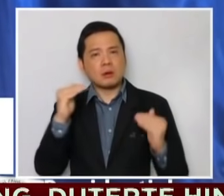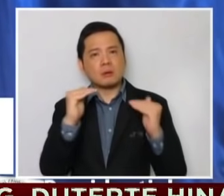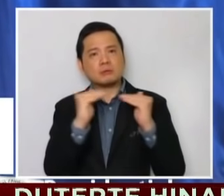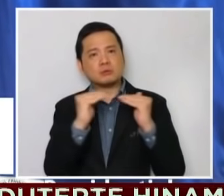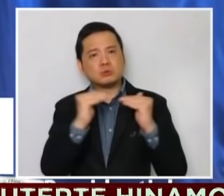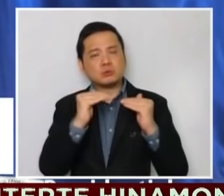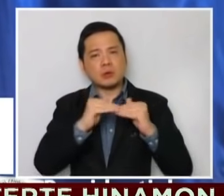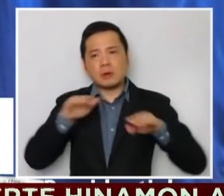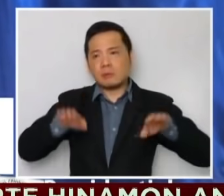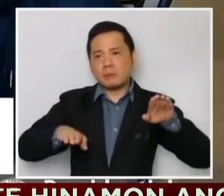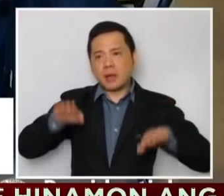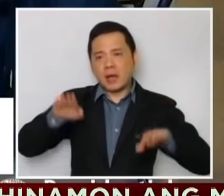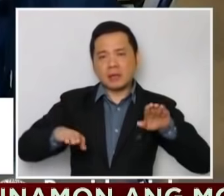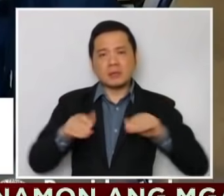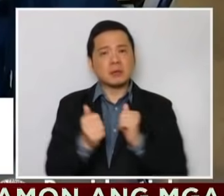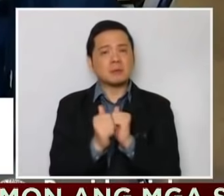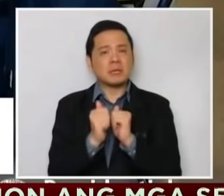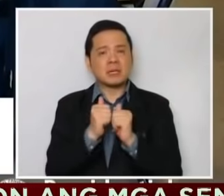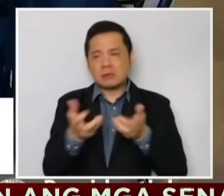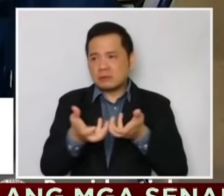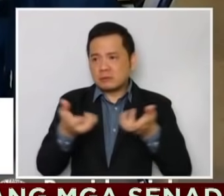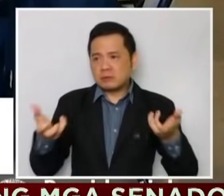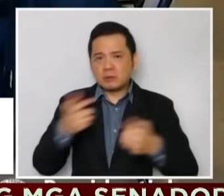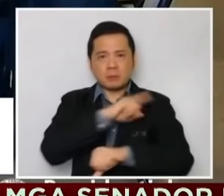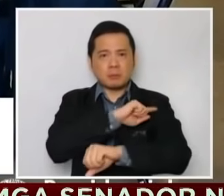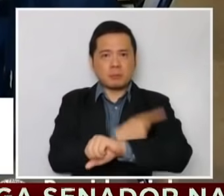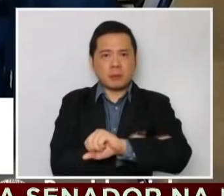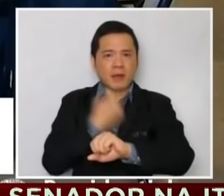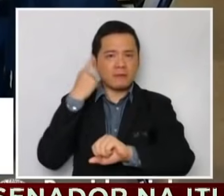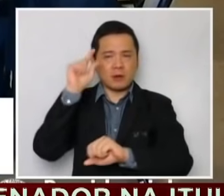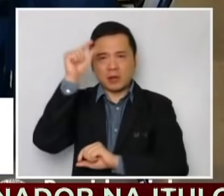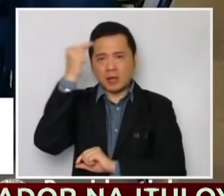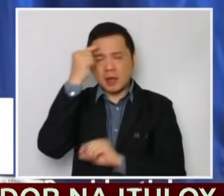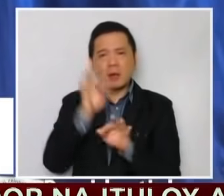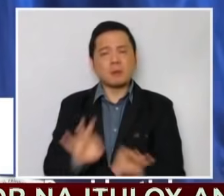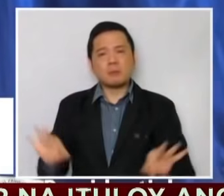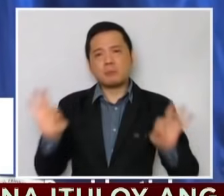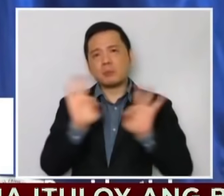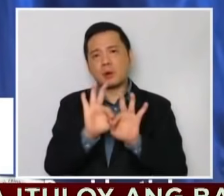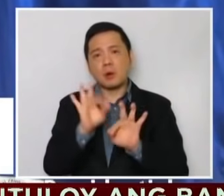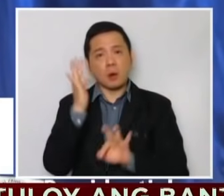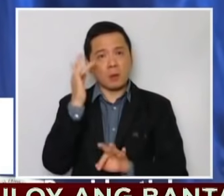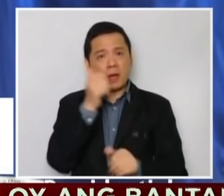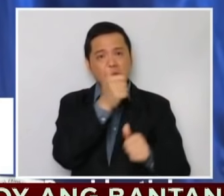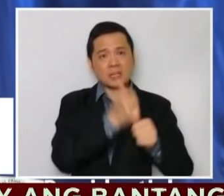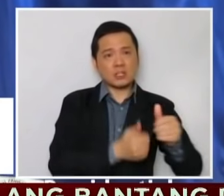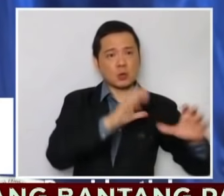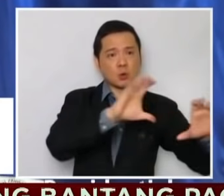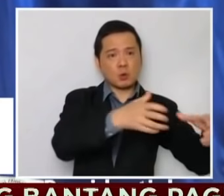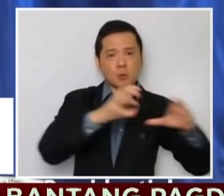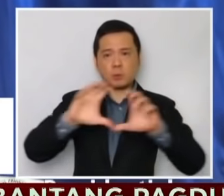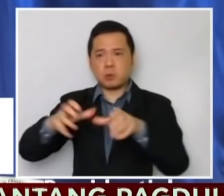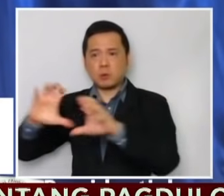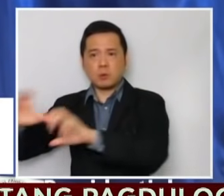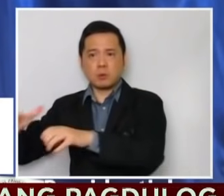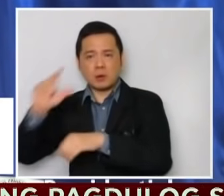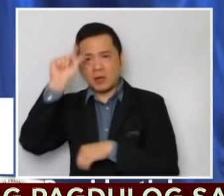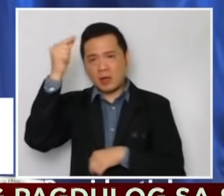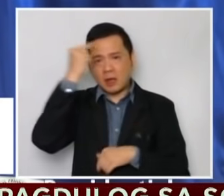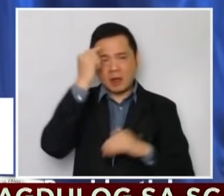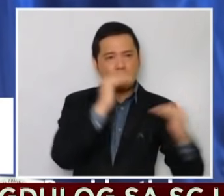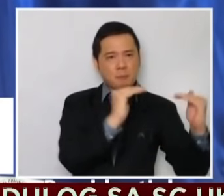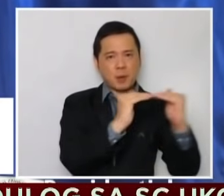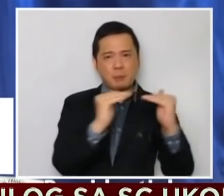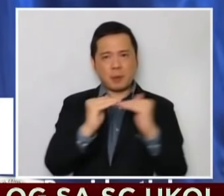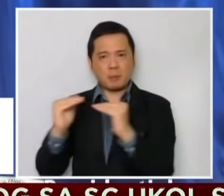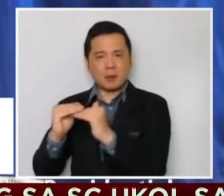separation of powers sa gobyerno dahil sa utos nito kontra sa co-equal branch ng gobyerno. Joyce